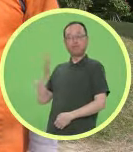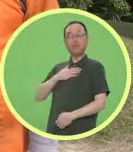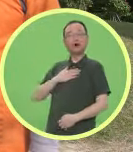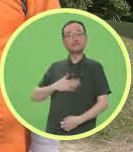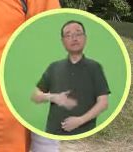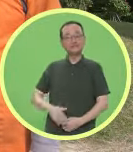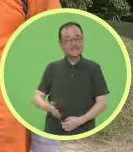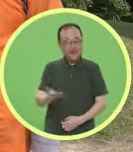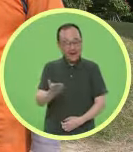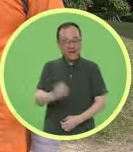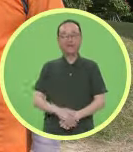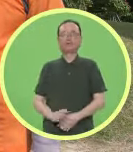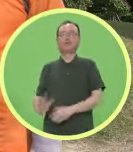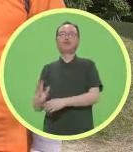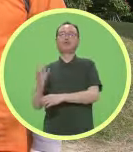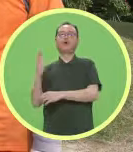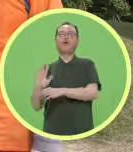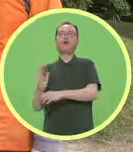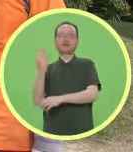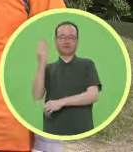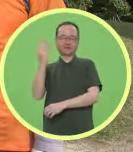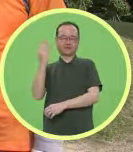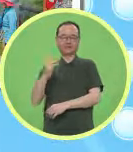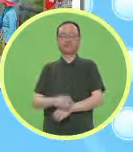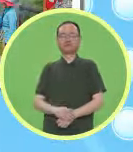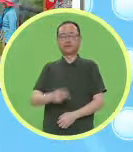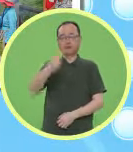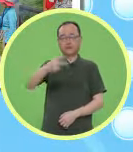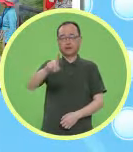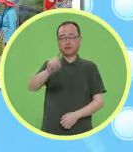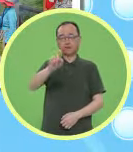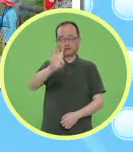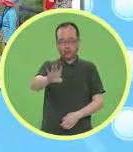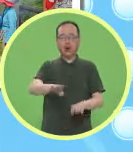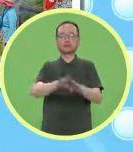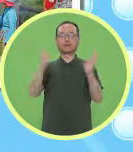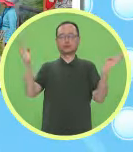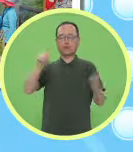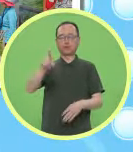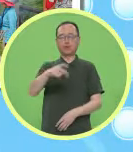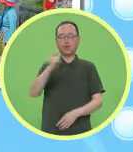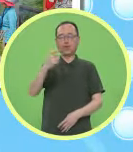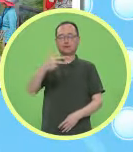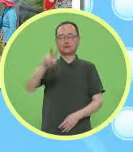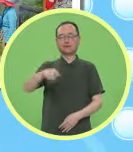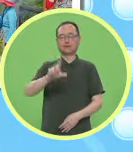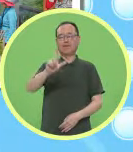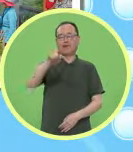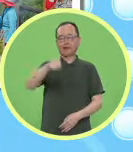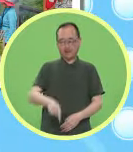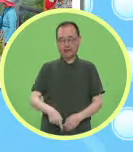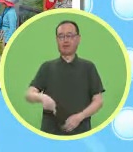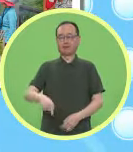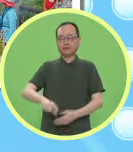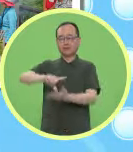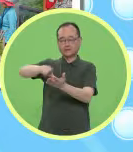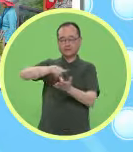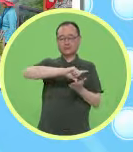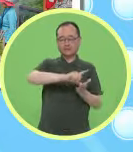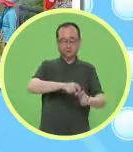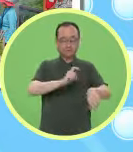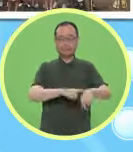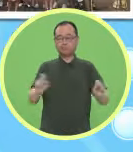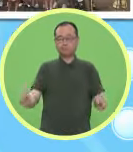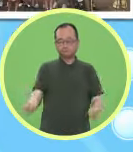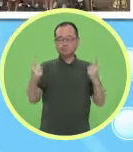もう分かりましたね。そう、のろしです。 2014年に始まったのろしリレー。それぞれの地域で同時